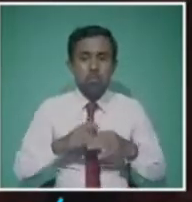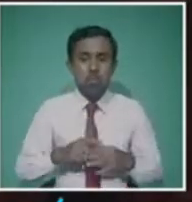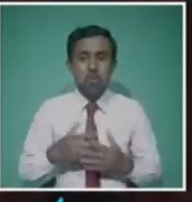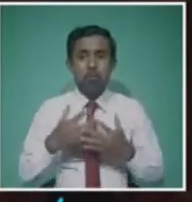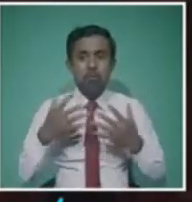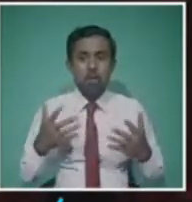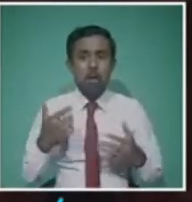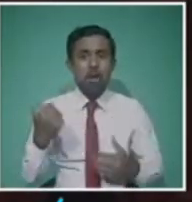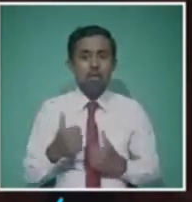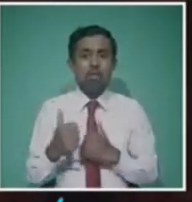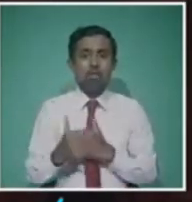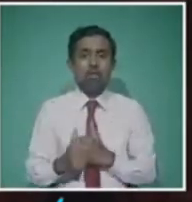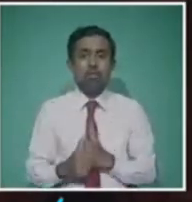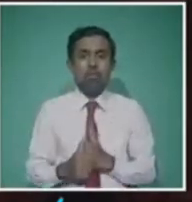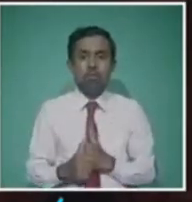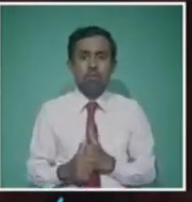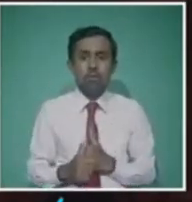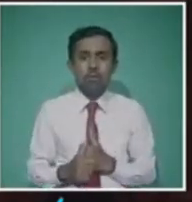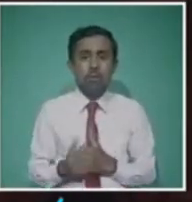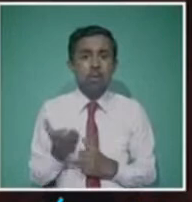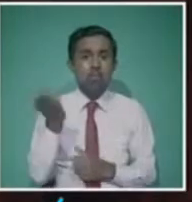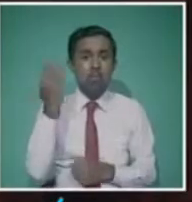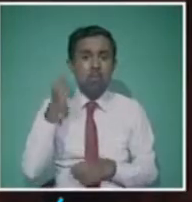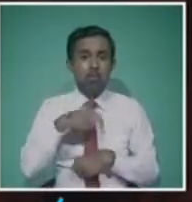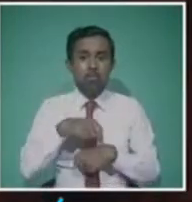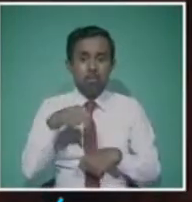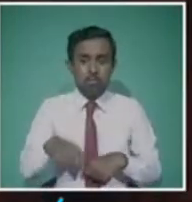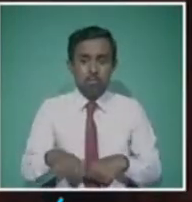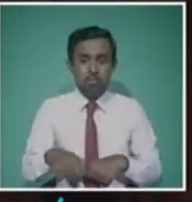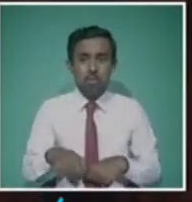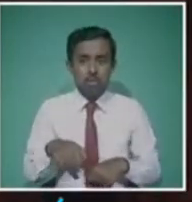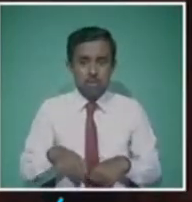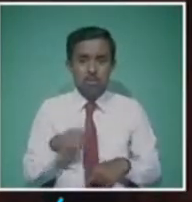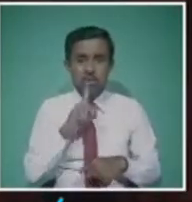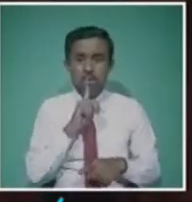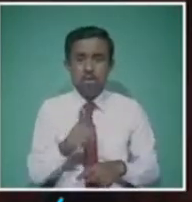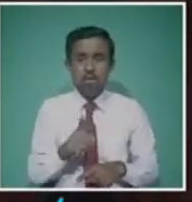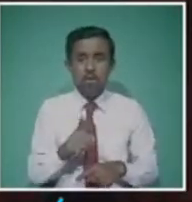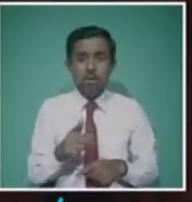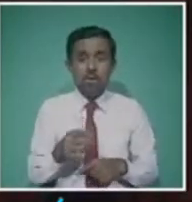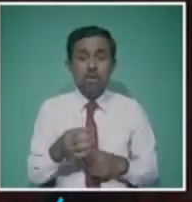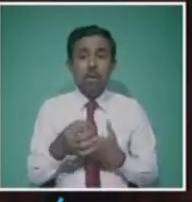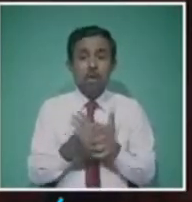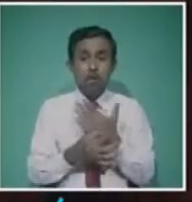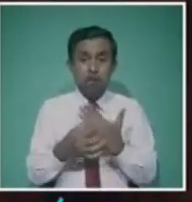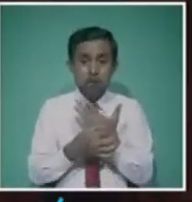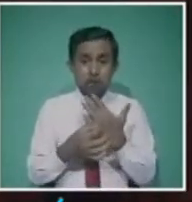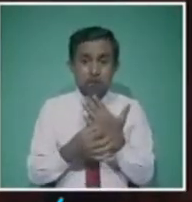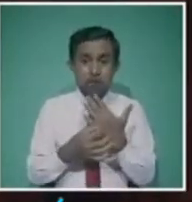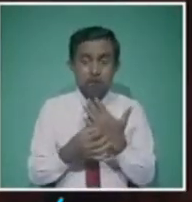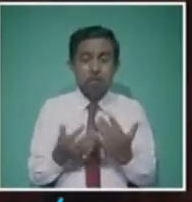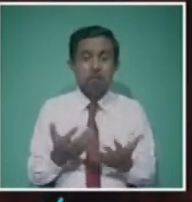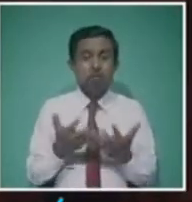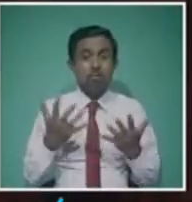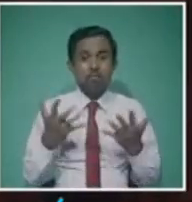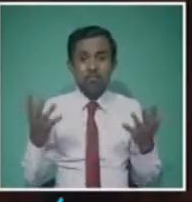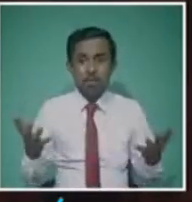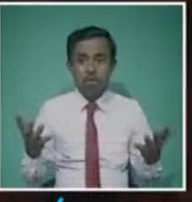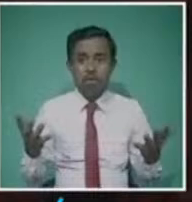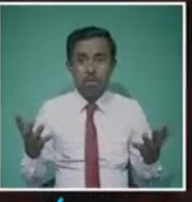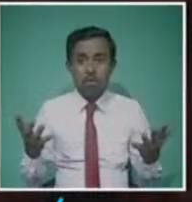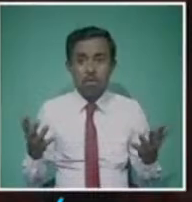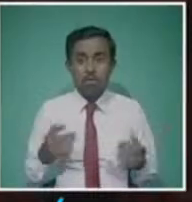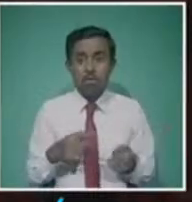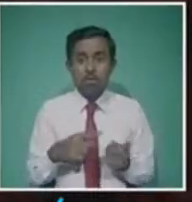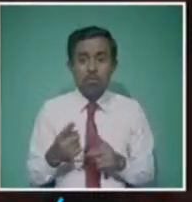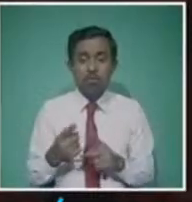අද අලුතෙන් නිර්මාණය වෙමින් තියෙනවා. පහුගිය කාලයට වඩා මෙතන දැනුත් කතා කරා මද්ද්‍රව්‍ය භාවිතාව රටේ විනාශයේ කාර්ය විදියට වැඩි වෙමින් තියෙනවා. අනිකෙත්